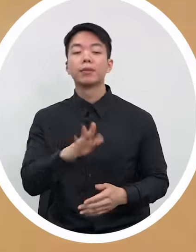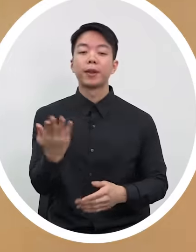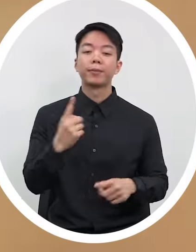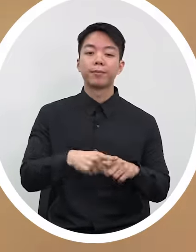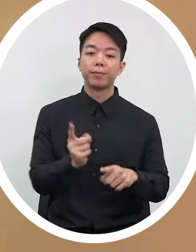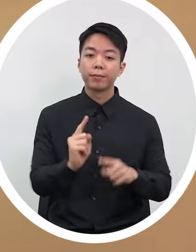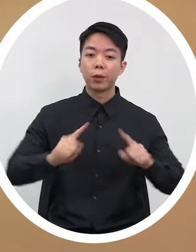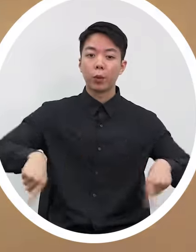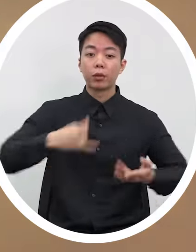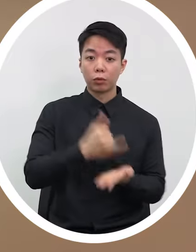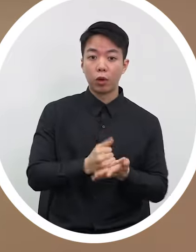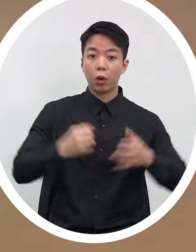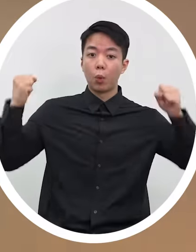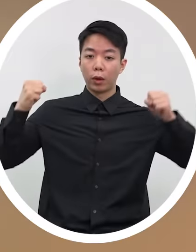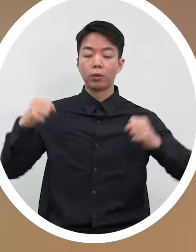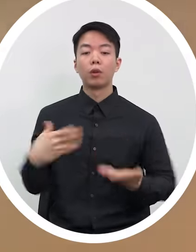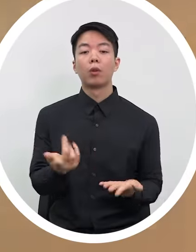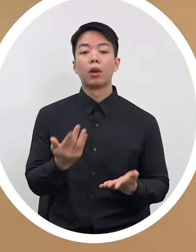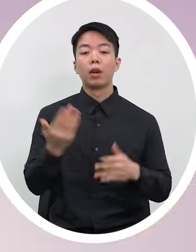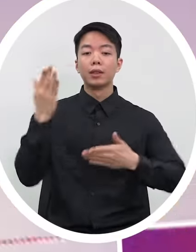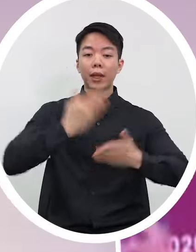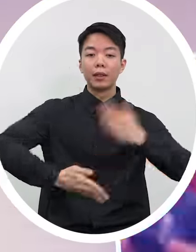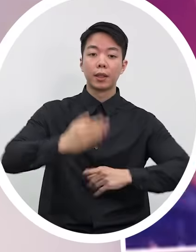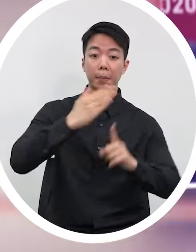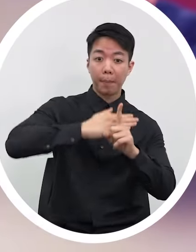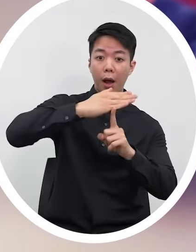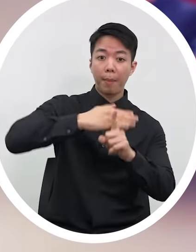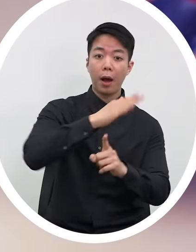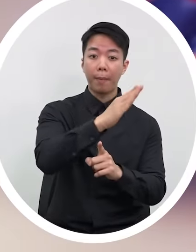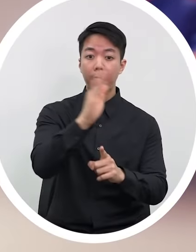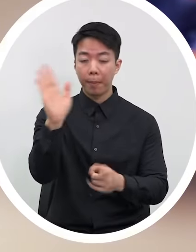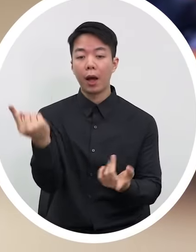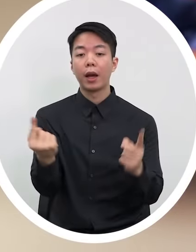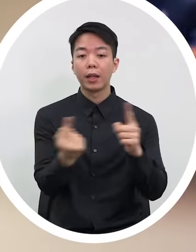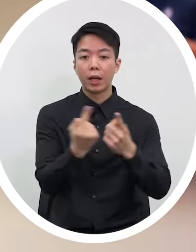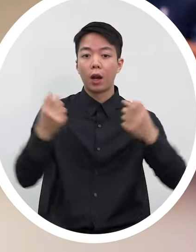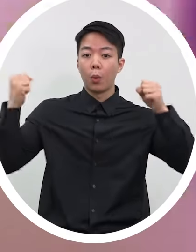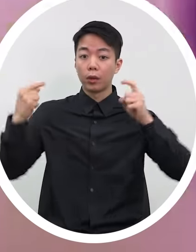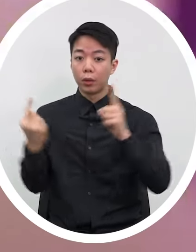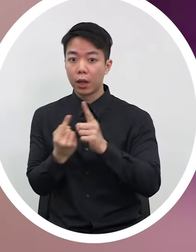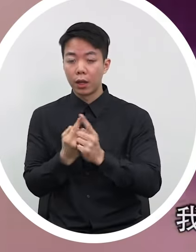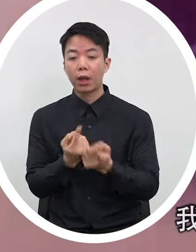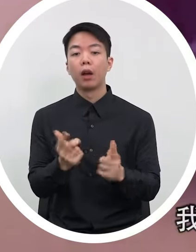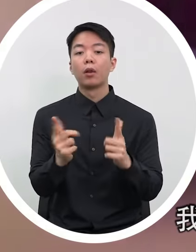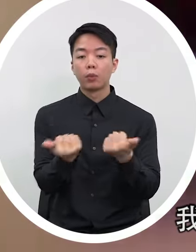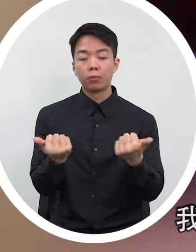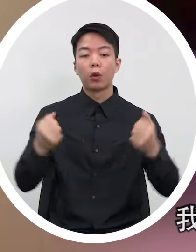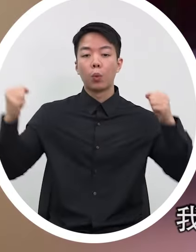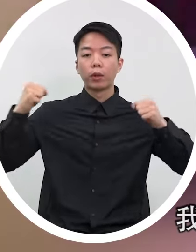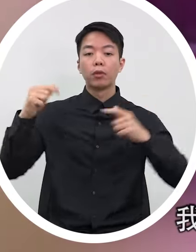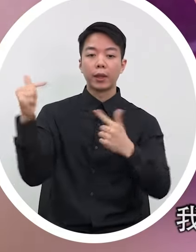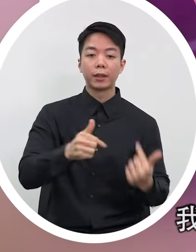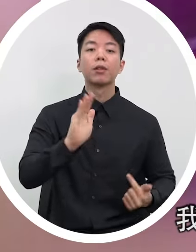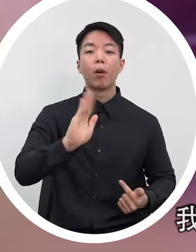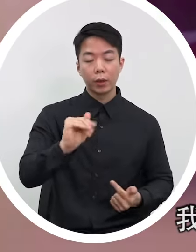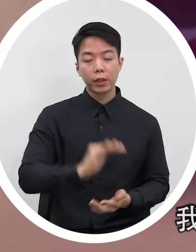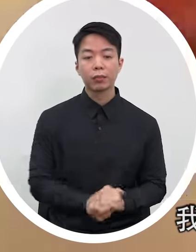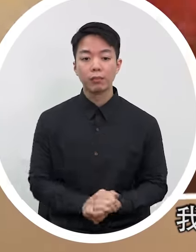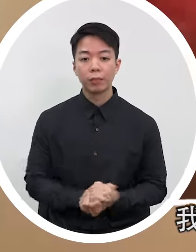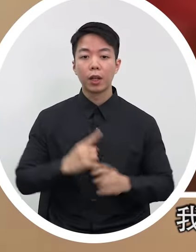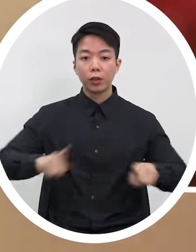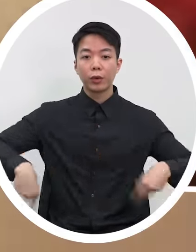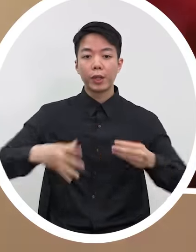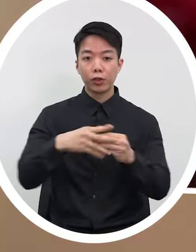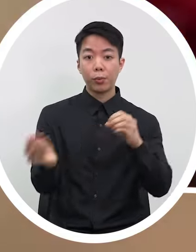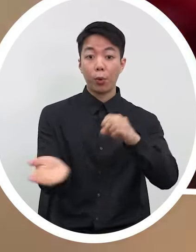椅，仍都有一啲運動係適合唔同殘疾程度嘅人士同埋運動員嘅，咁我就發現咗輪椅羽毛球可以陪住